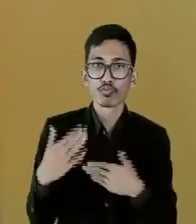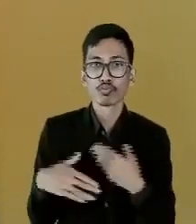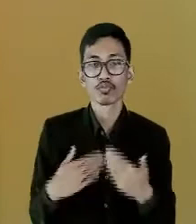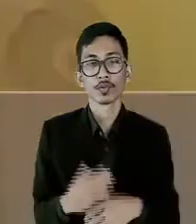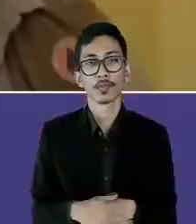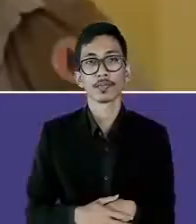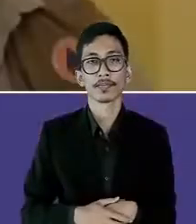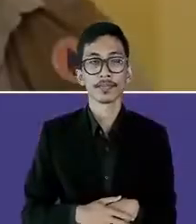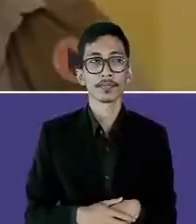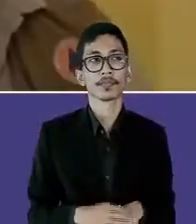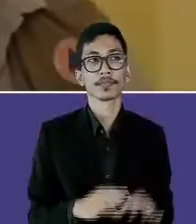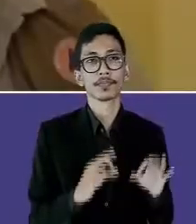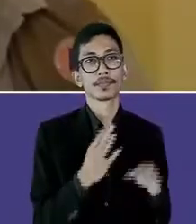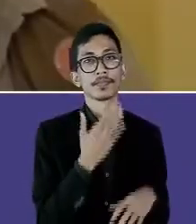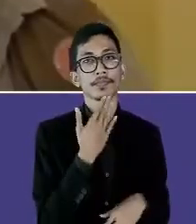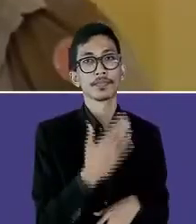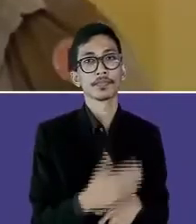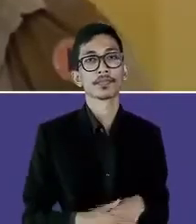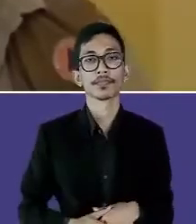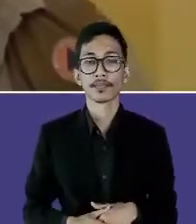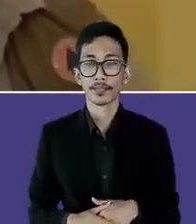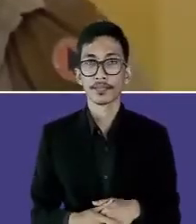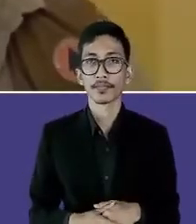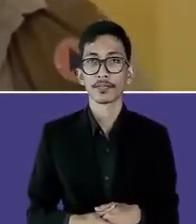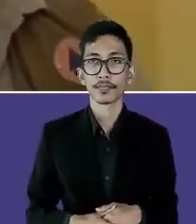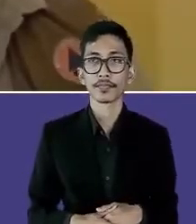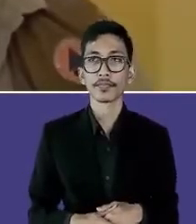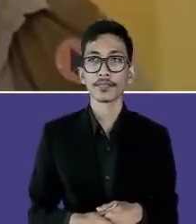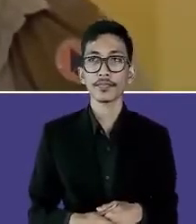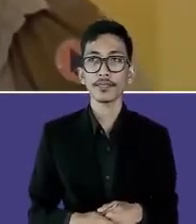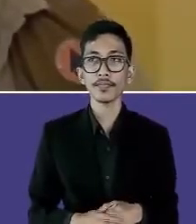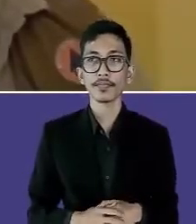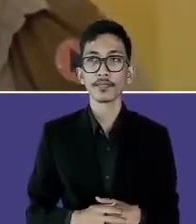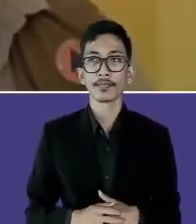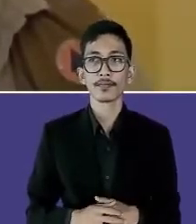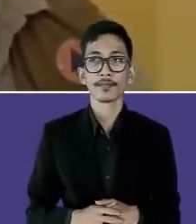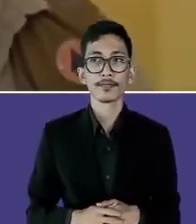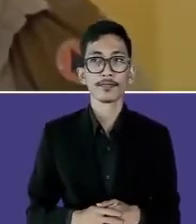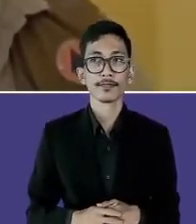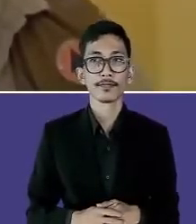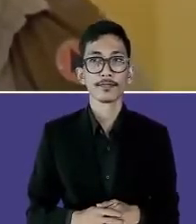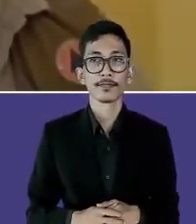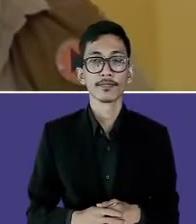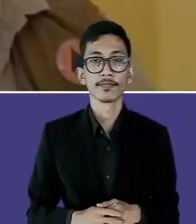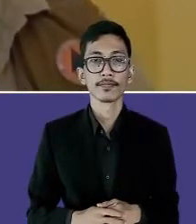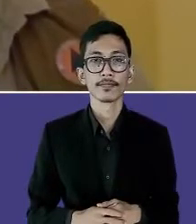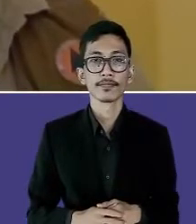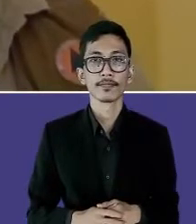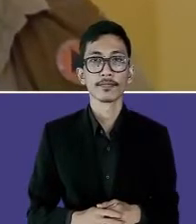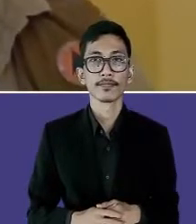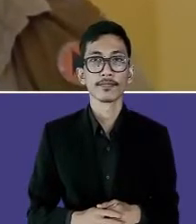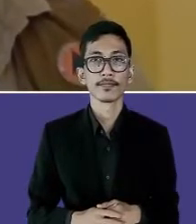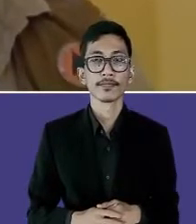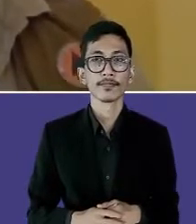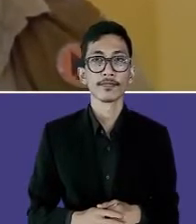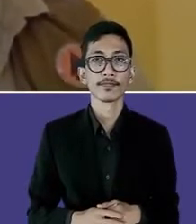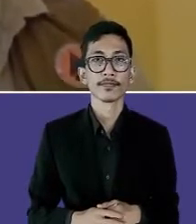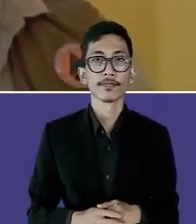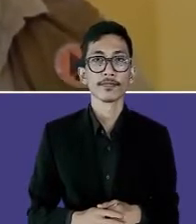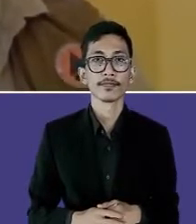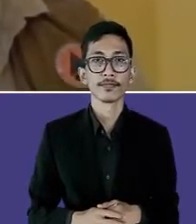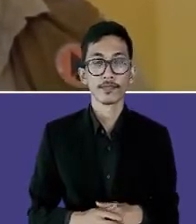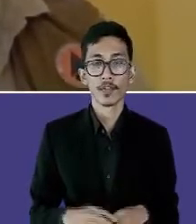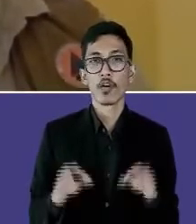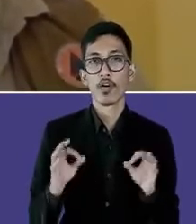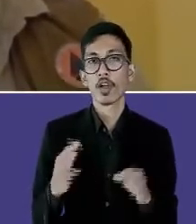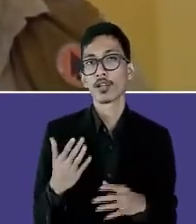Demikian. Baik. Iya, Pak Sam, tadi upaya-upaya yang dilakukan